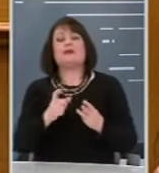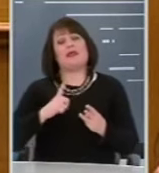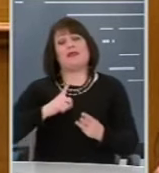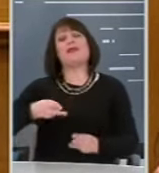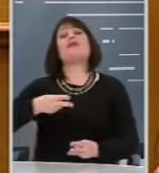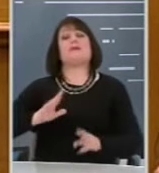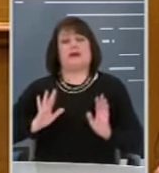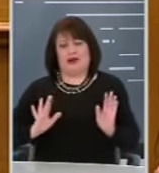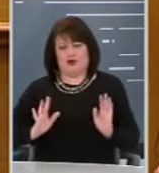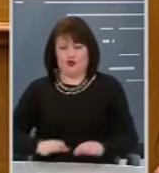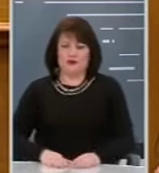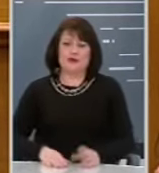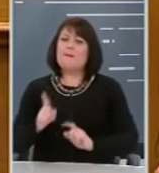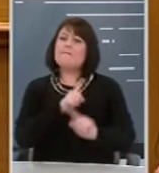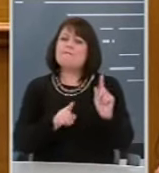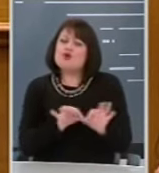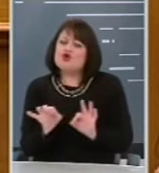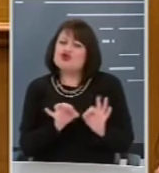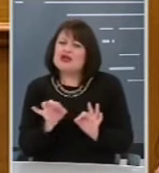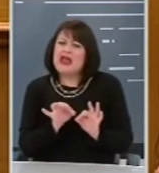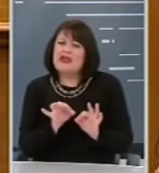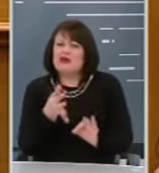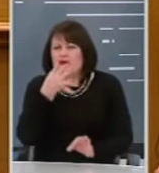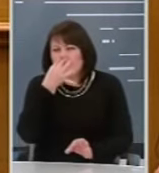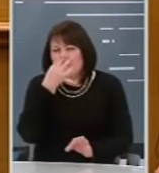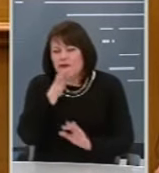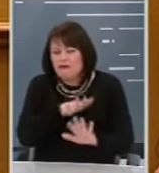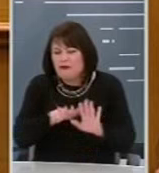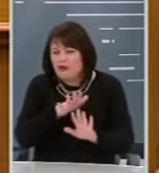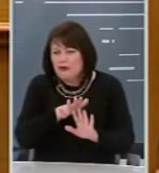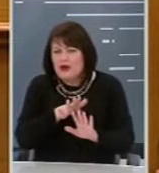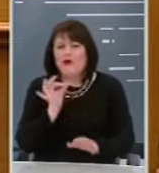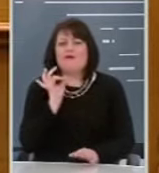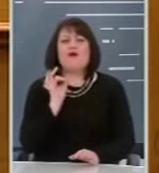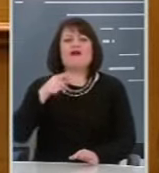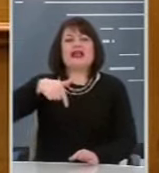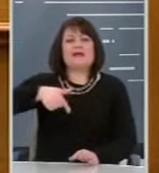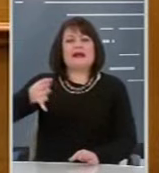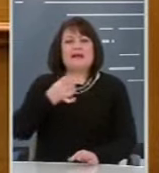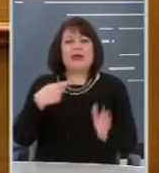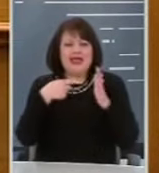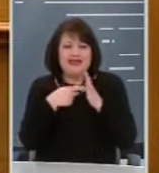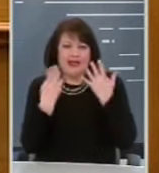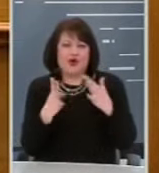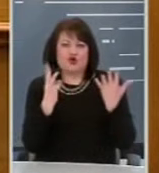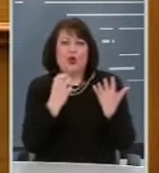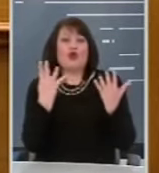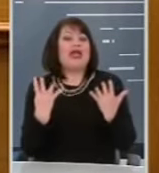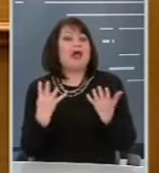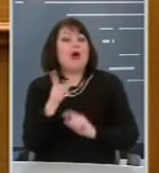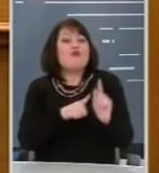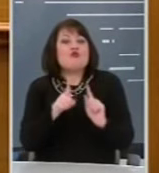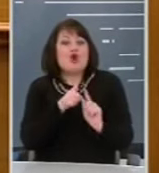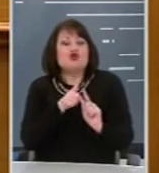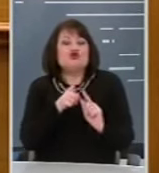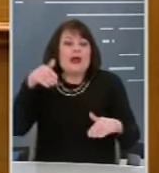ερωτήματα ποιοι σχεδίασαν και υλοποίησαν το βρώμικο όπως αποκάλεσε προηγουμένως η κυρία γεννηματά 89 ποιοι και